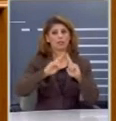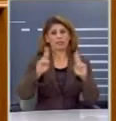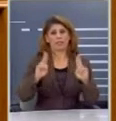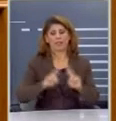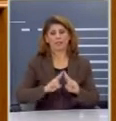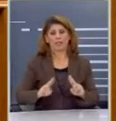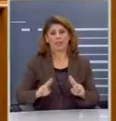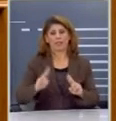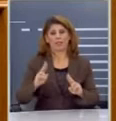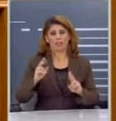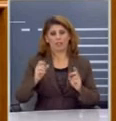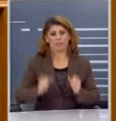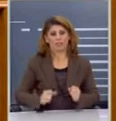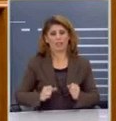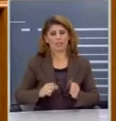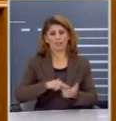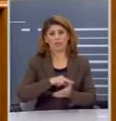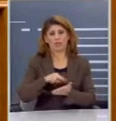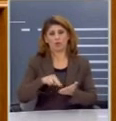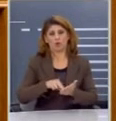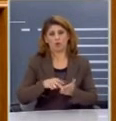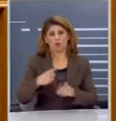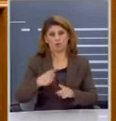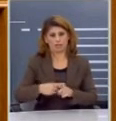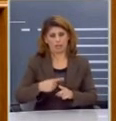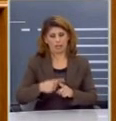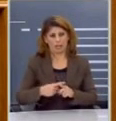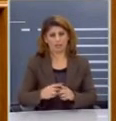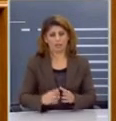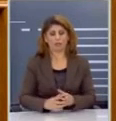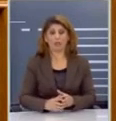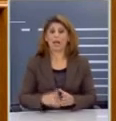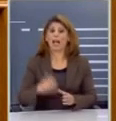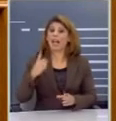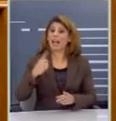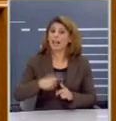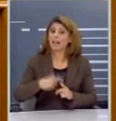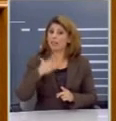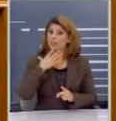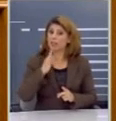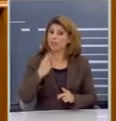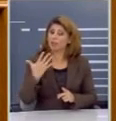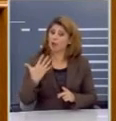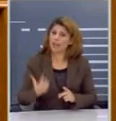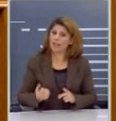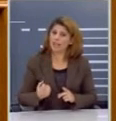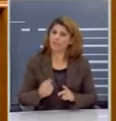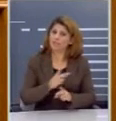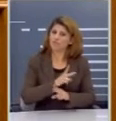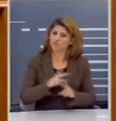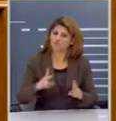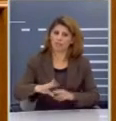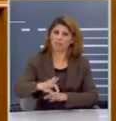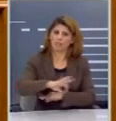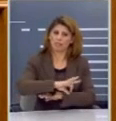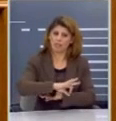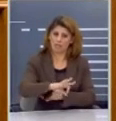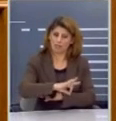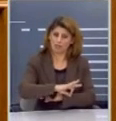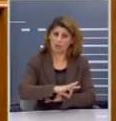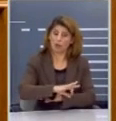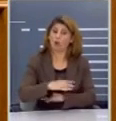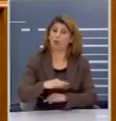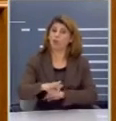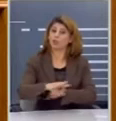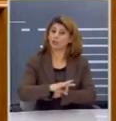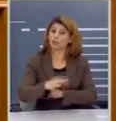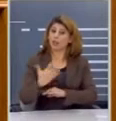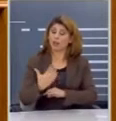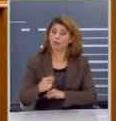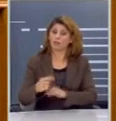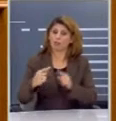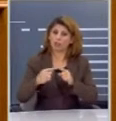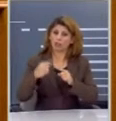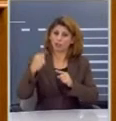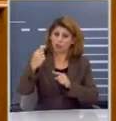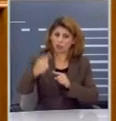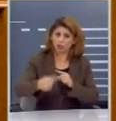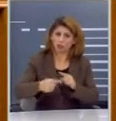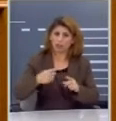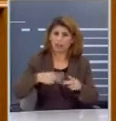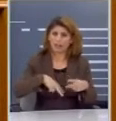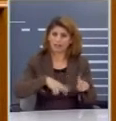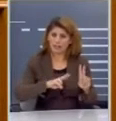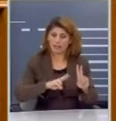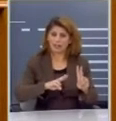θέση και το ρόλο της χώρας μας. Η χώρα λοιπόν διαθέτει σαφές σχέδιο. Το σχέδιο αυτό είναι σε τροχιά υλοποίησης